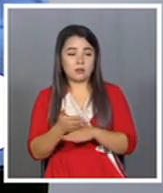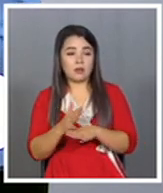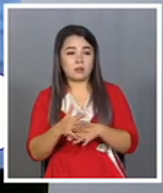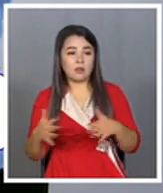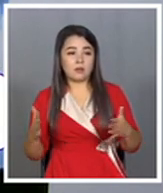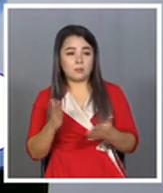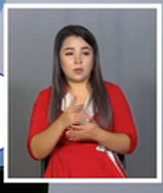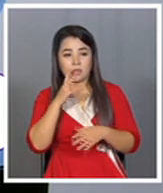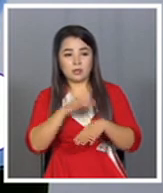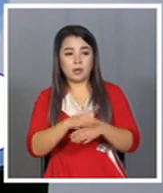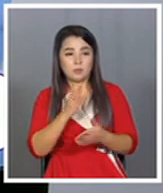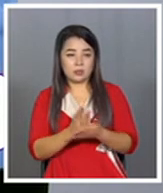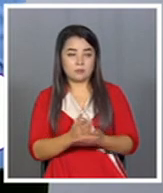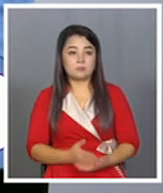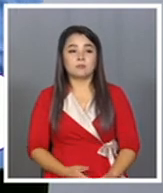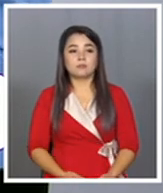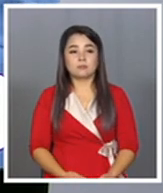аламыз.